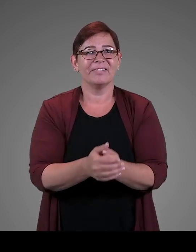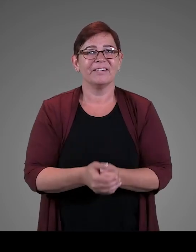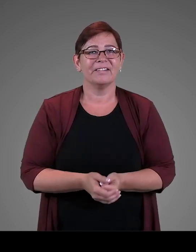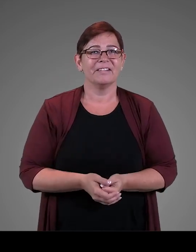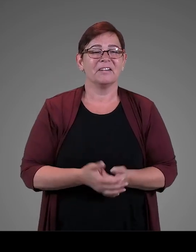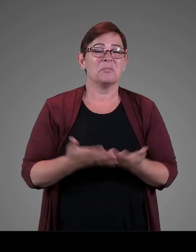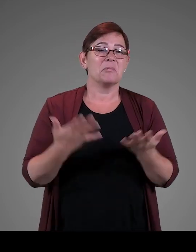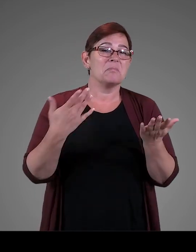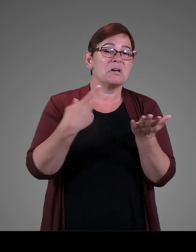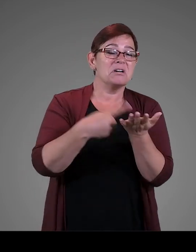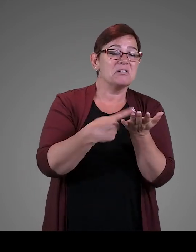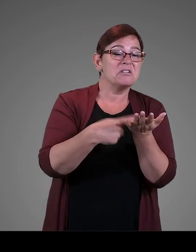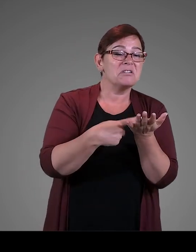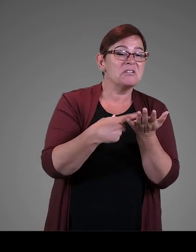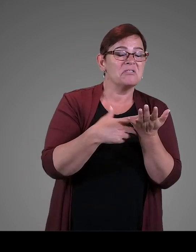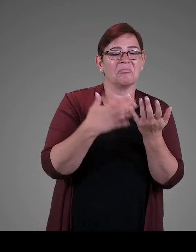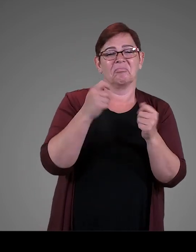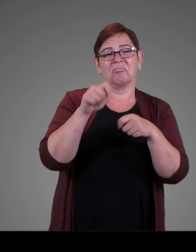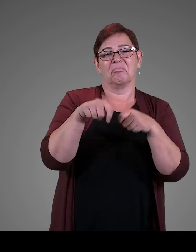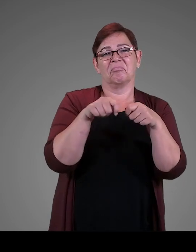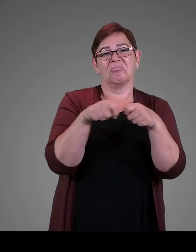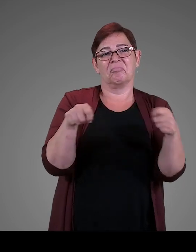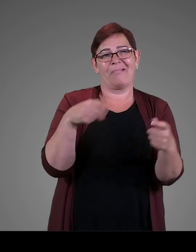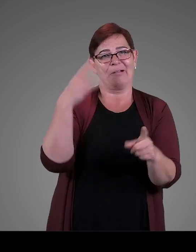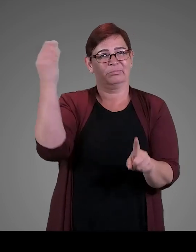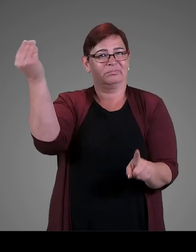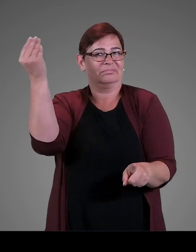Donc peut-être on va clore la discussion plein air.